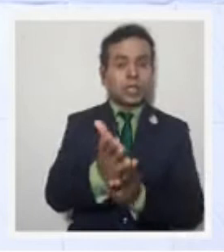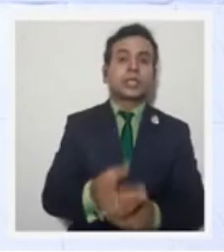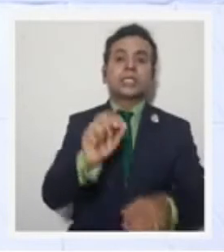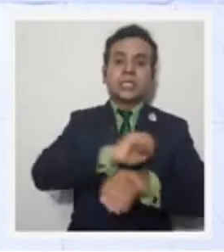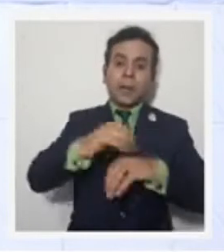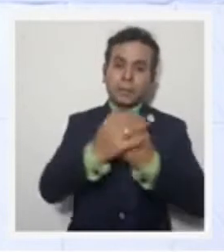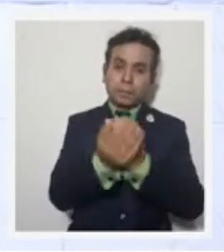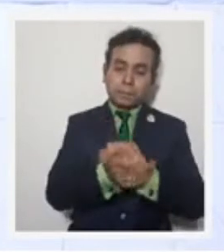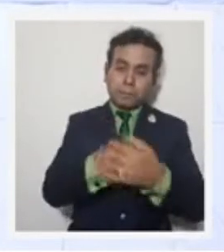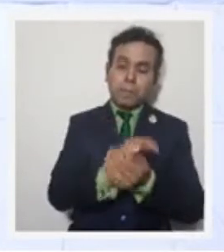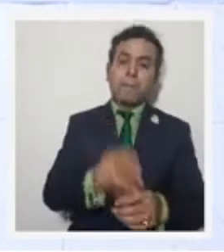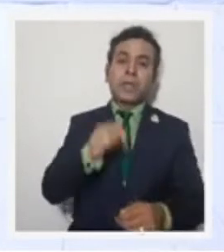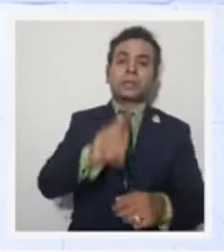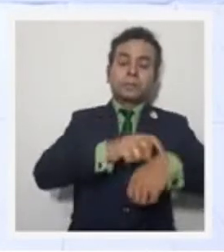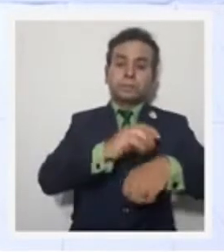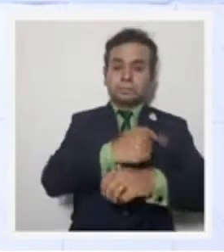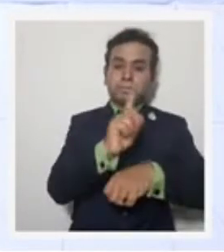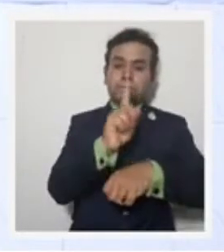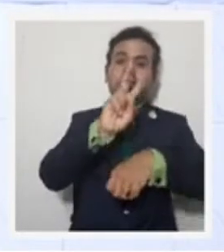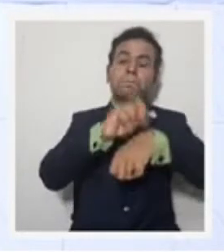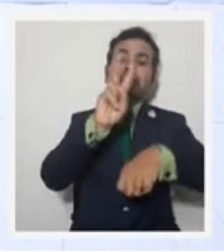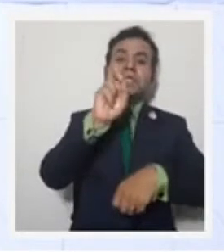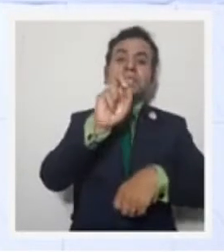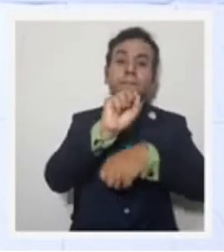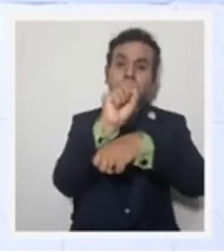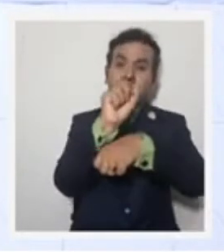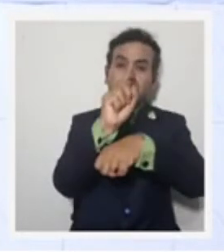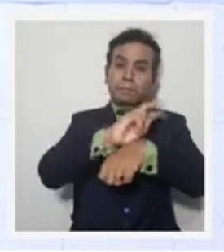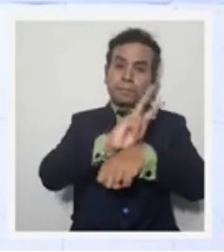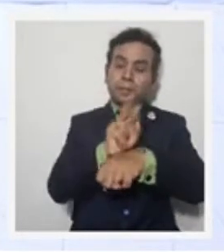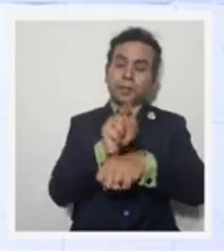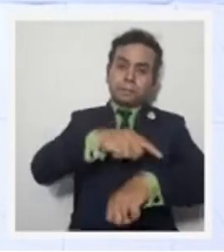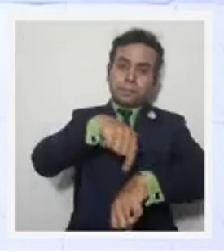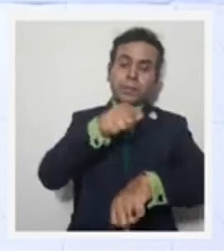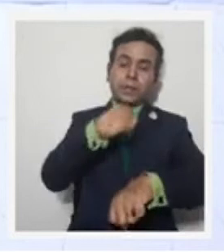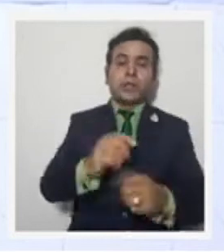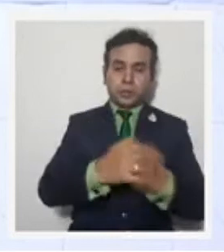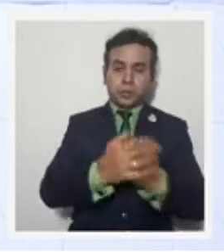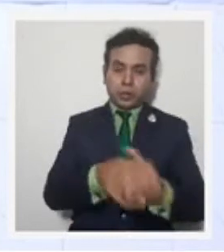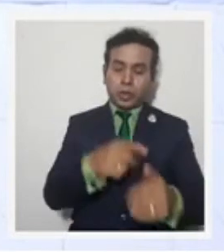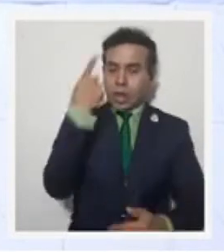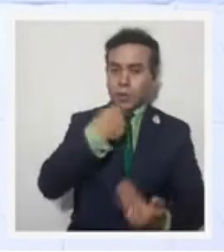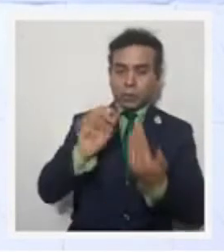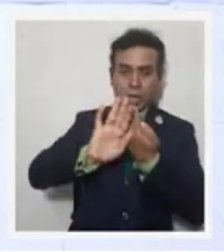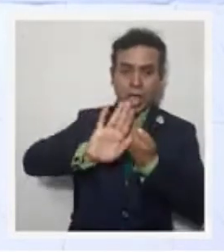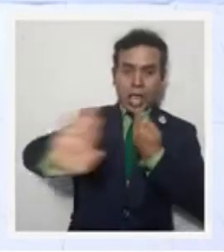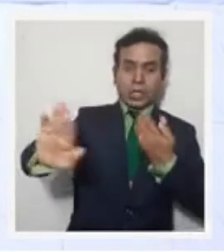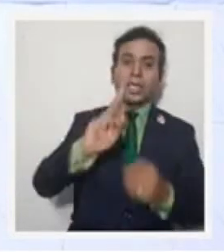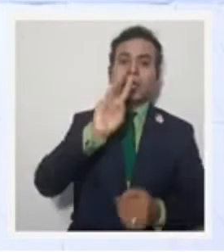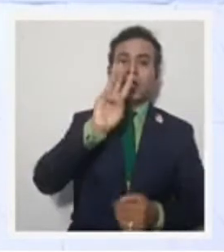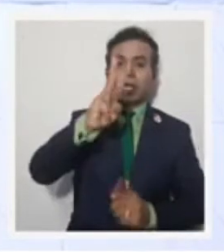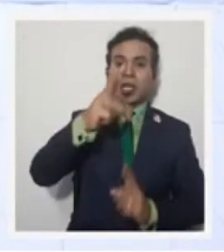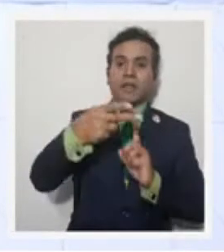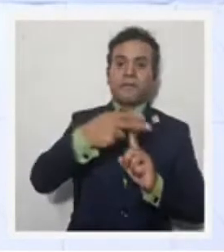কঠোরভাবে মেনে চলুন, সাবান পানি দিয়ে 20 সেকেন্ড ধরে বারবার হাত ধুবেন এবং একজনের থেকে আরেকজনের যে